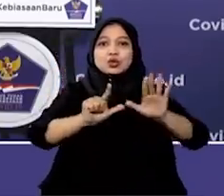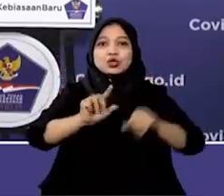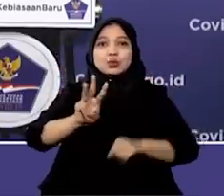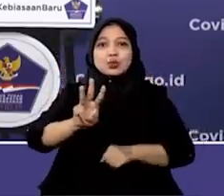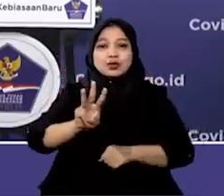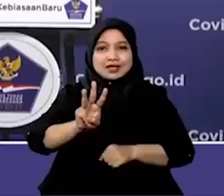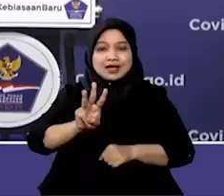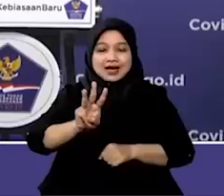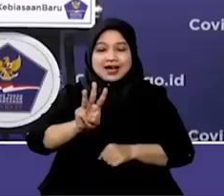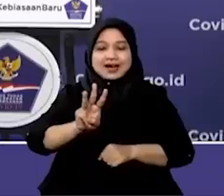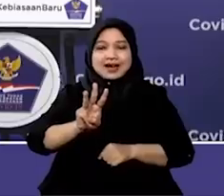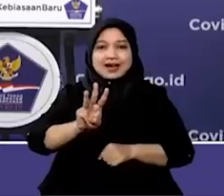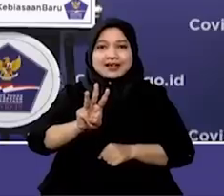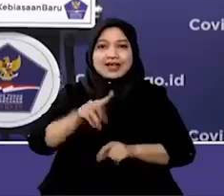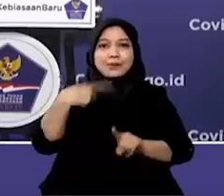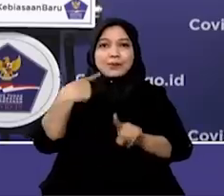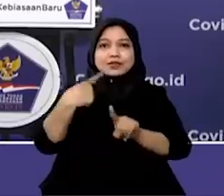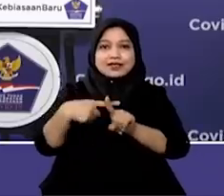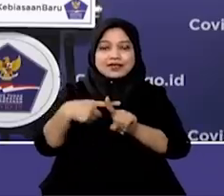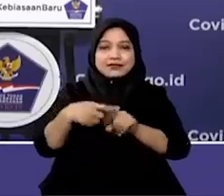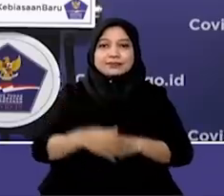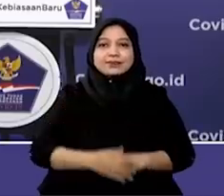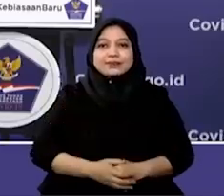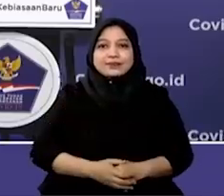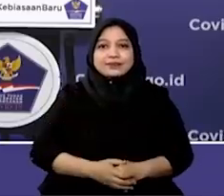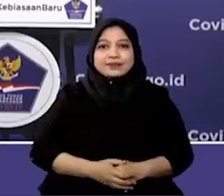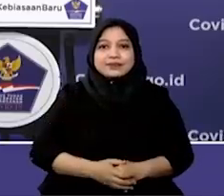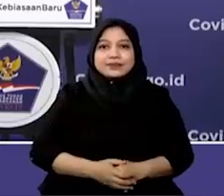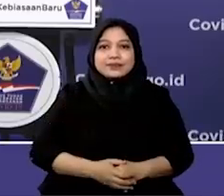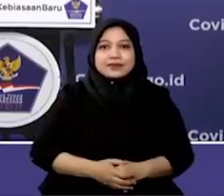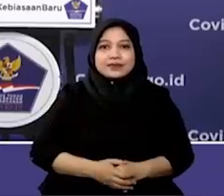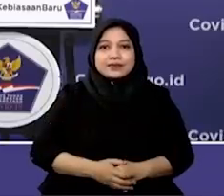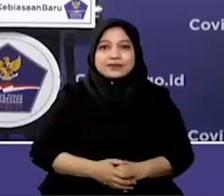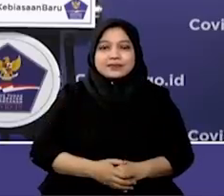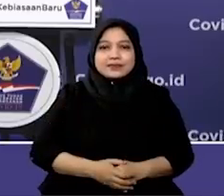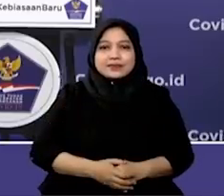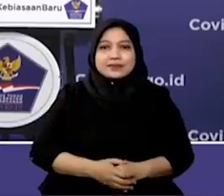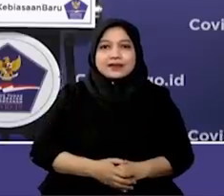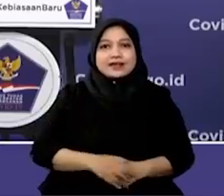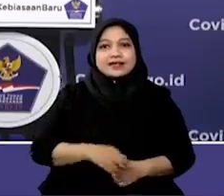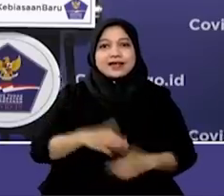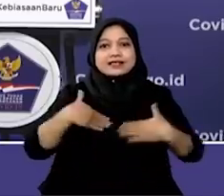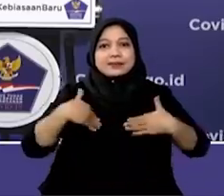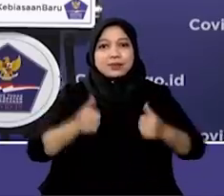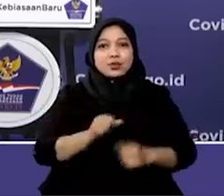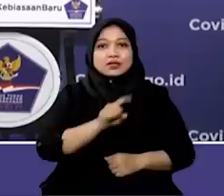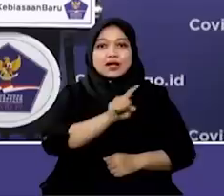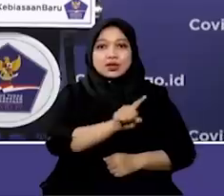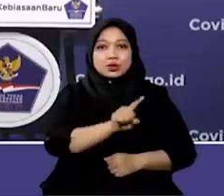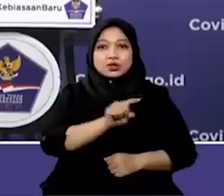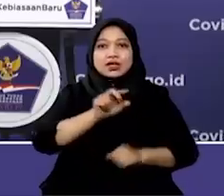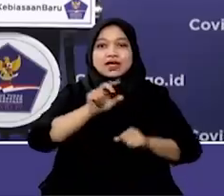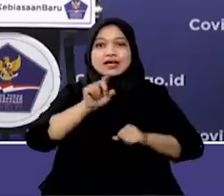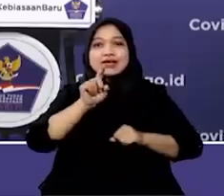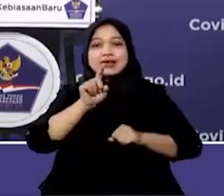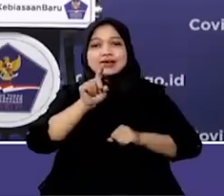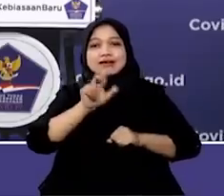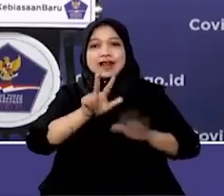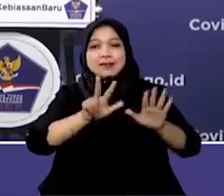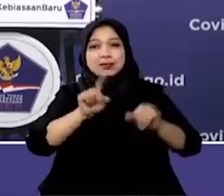kasus baru terkonfirmasi dan 128 kasus sembuh di Sulawesi